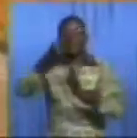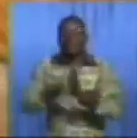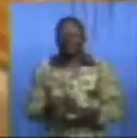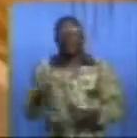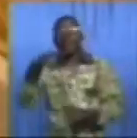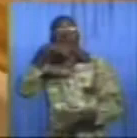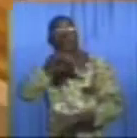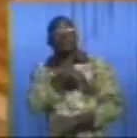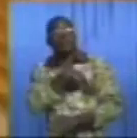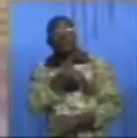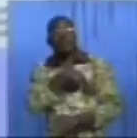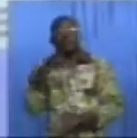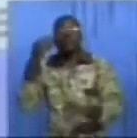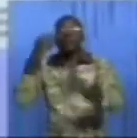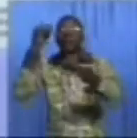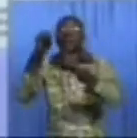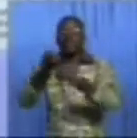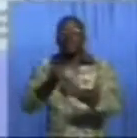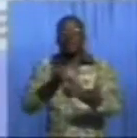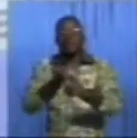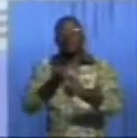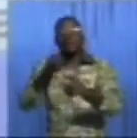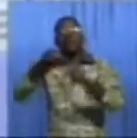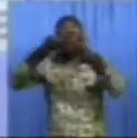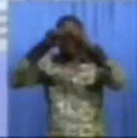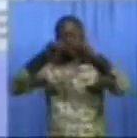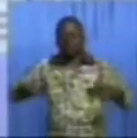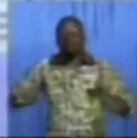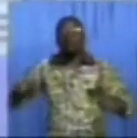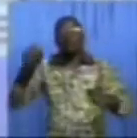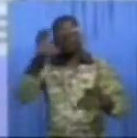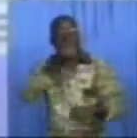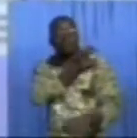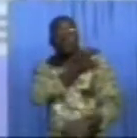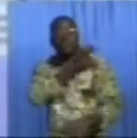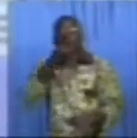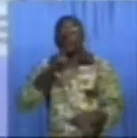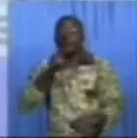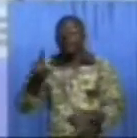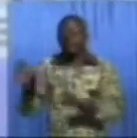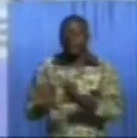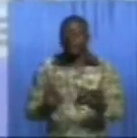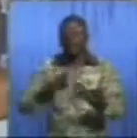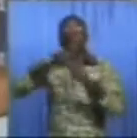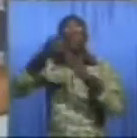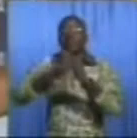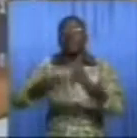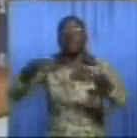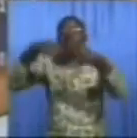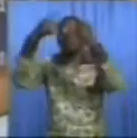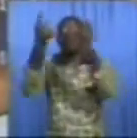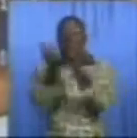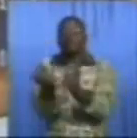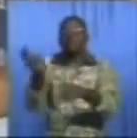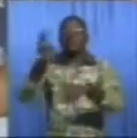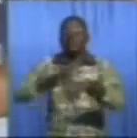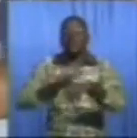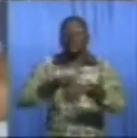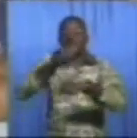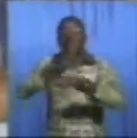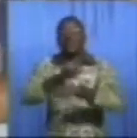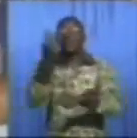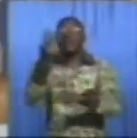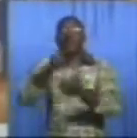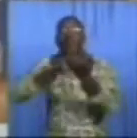revenus. L'objectif visé par cet atelier de capitalisation est de faire un bilan global de la mise en œuvre de ces deux